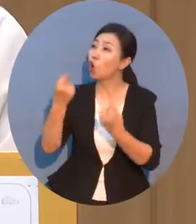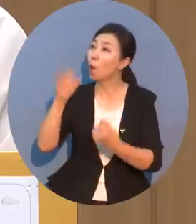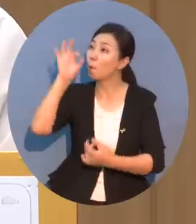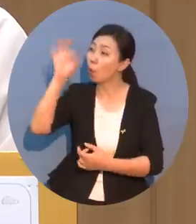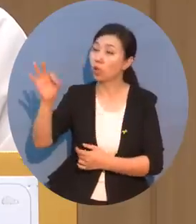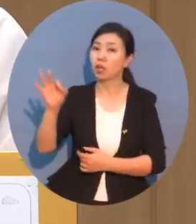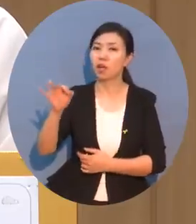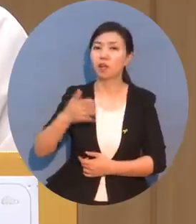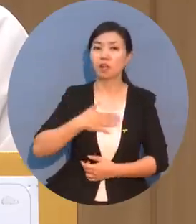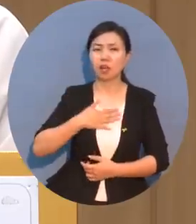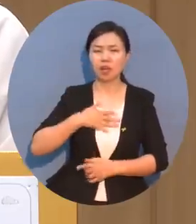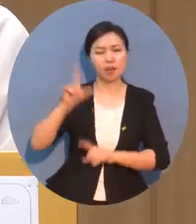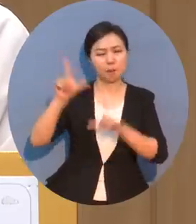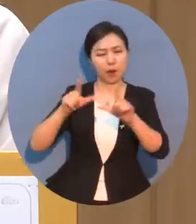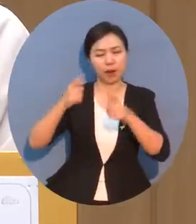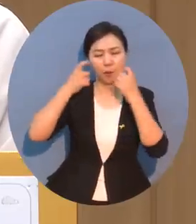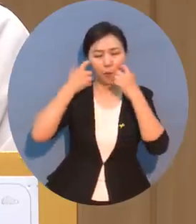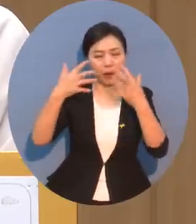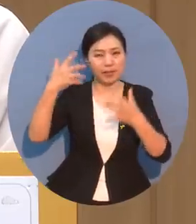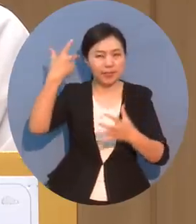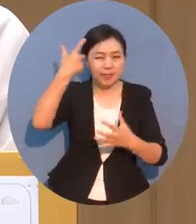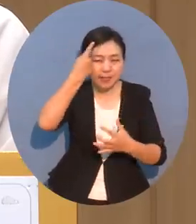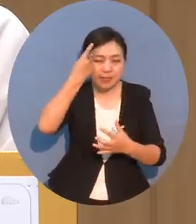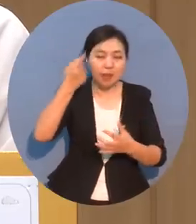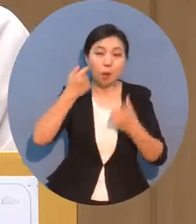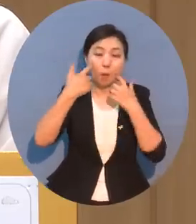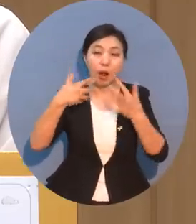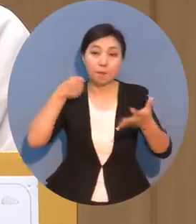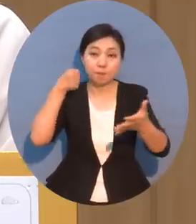색깔이니까 주장을 할 수밖에 없잖아.